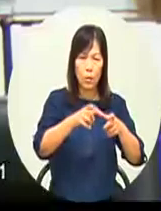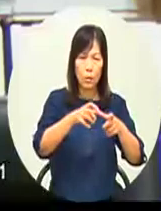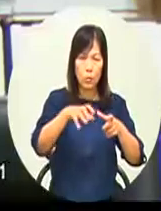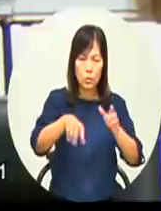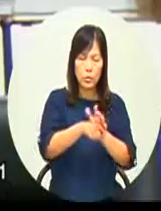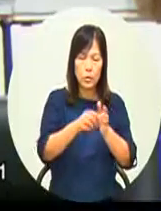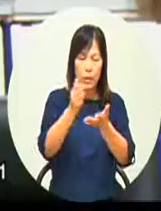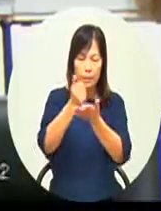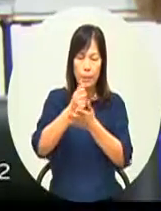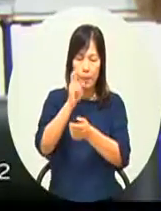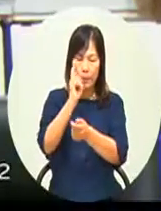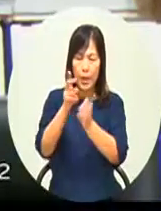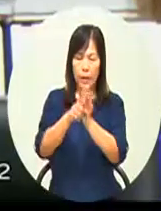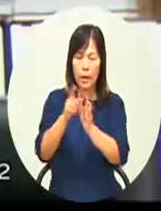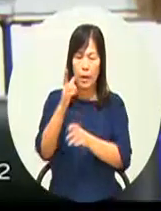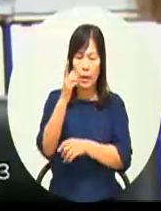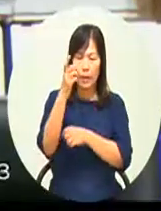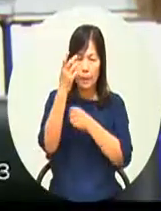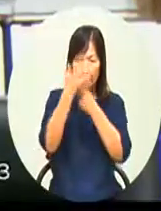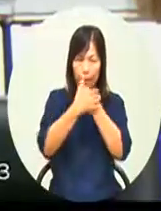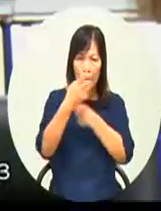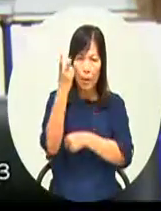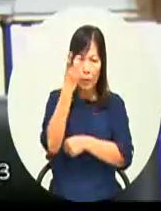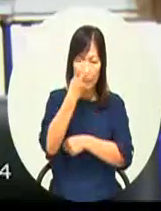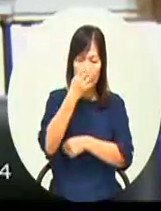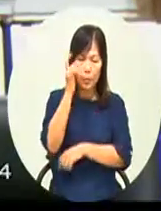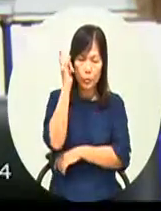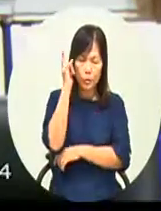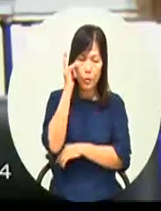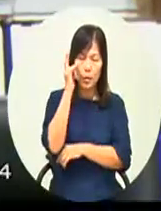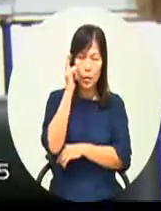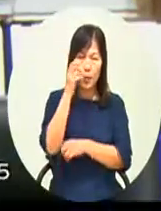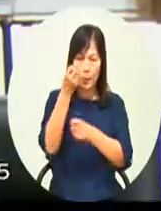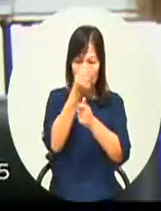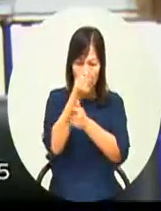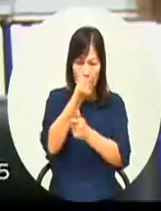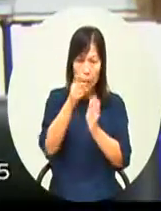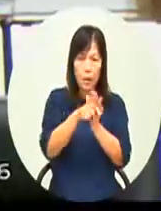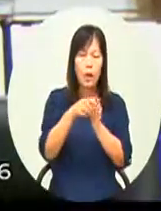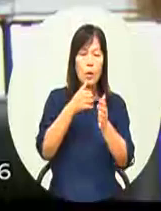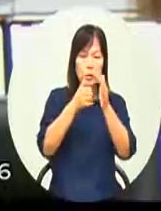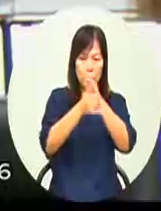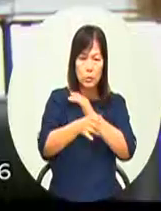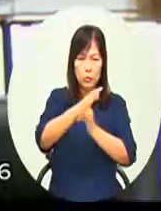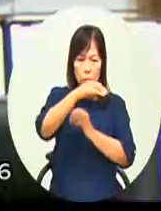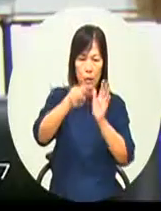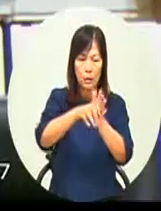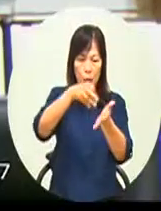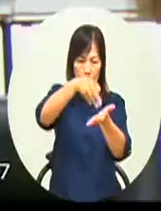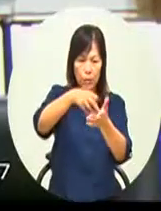啊做管控，入山登记车牌，